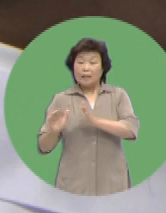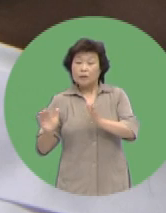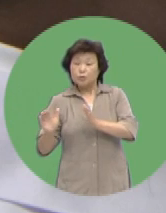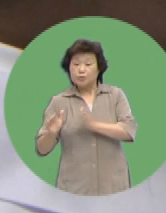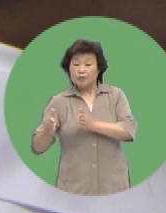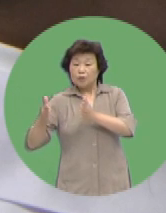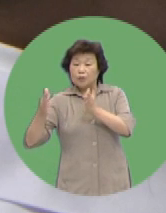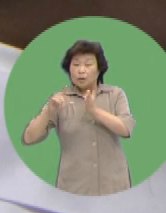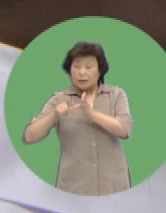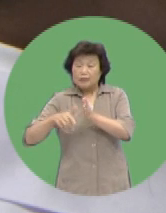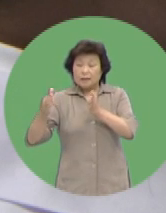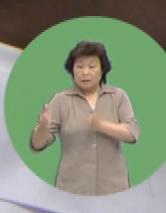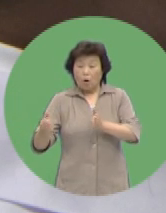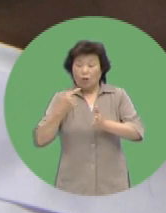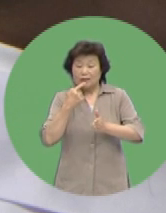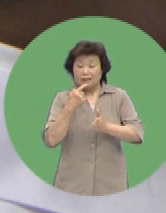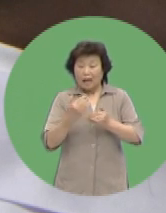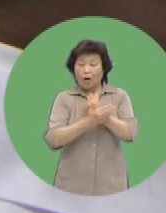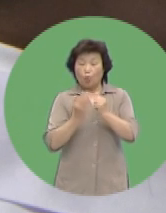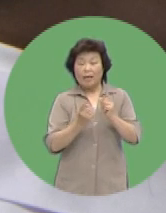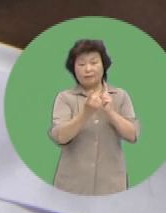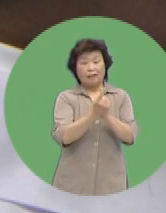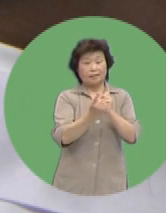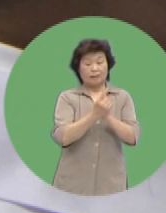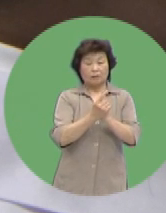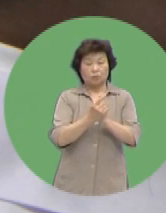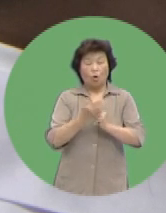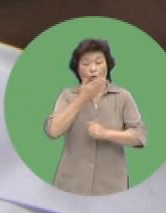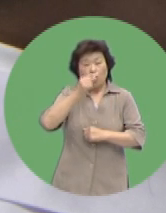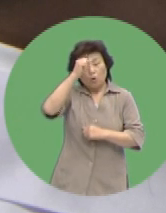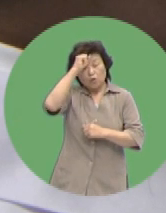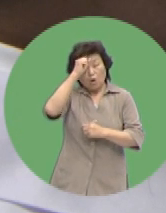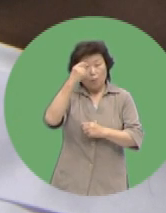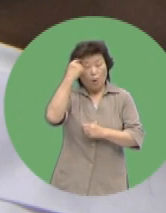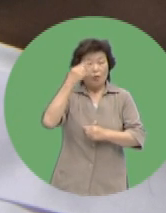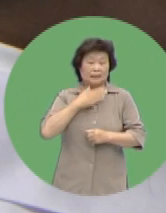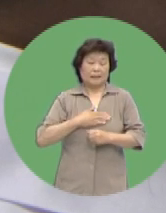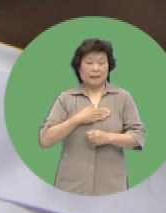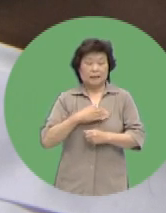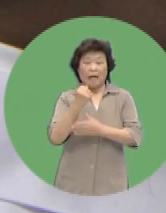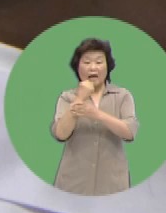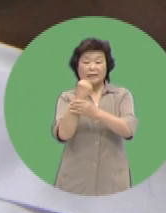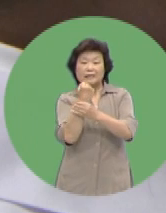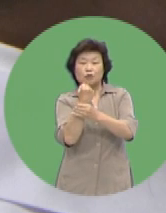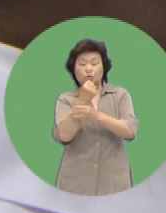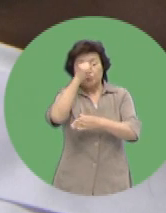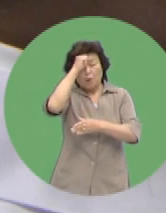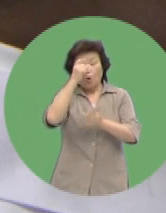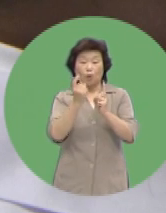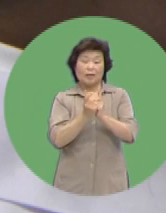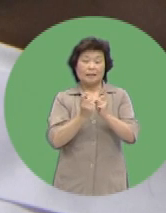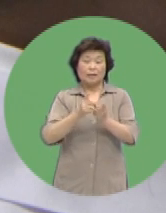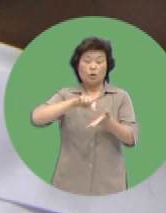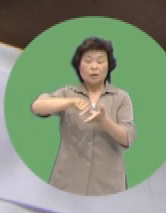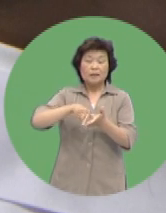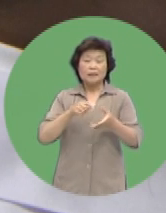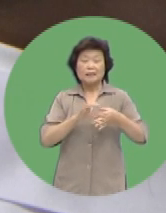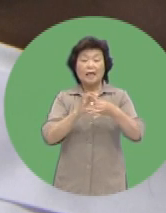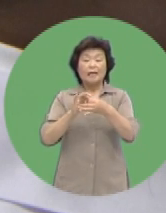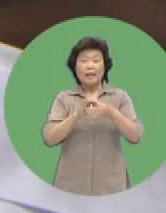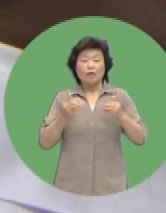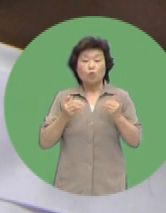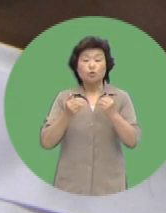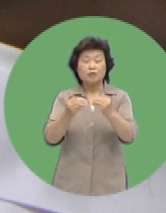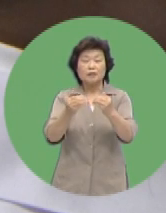幼児期などの歯科保険対策、糖尿病を意識した歯周病対策、地域連携の推進